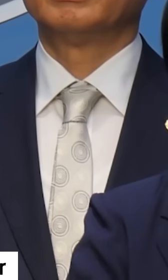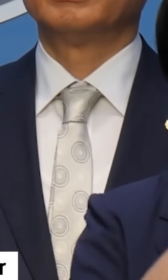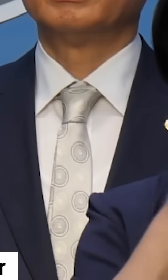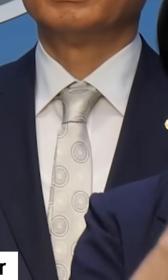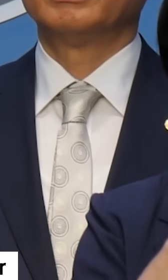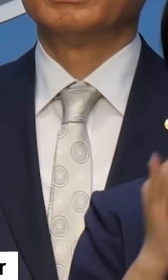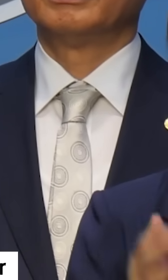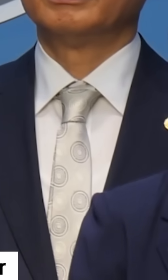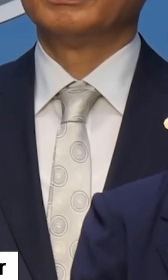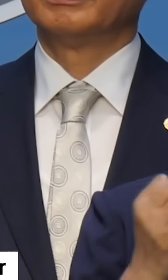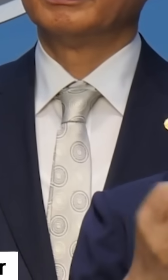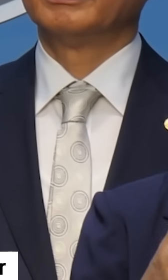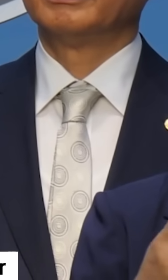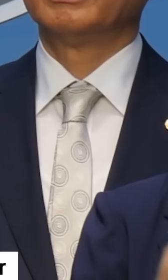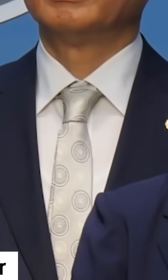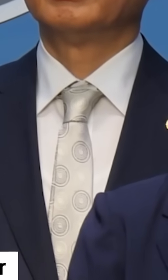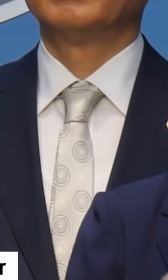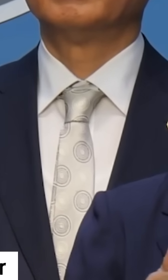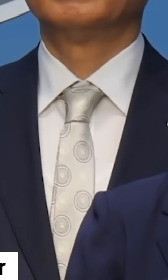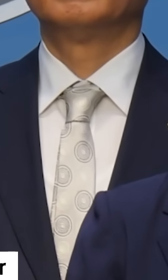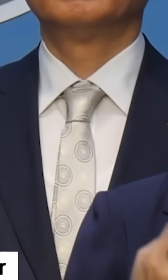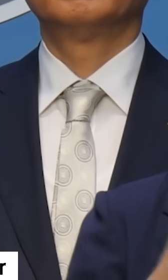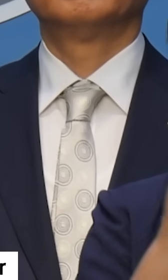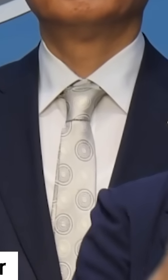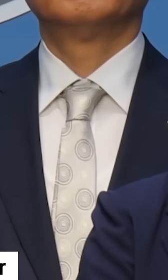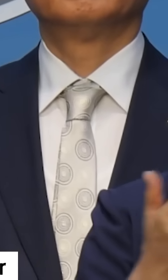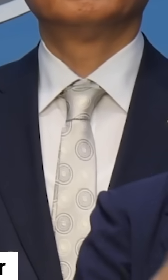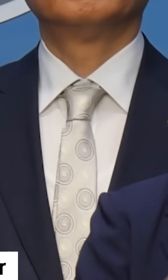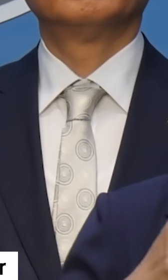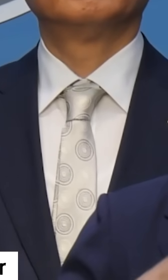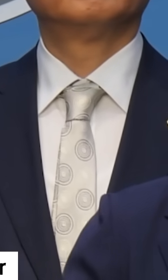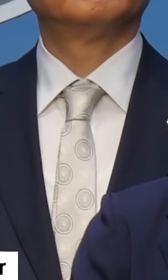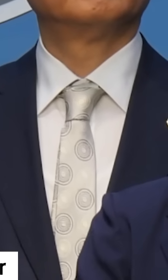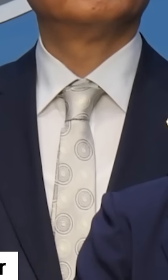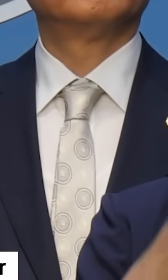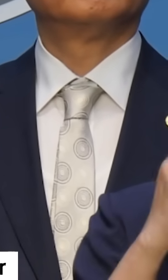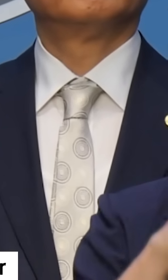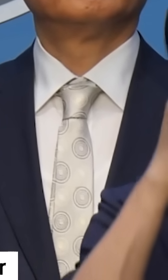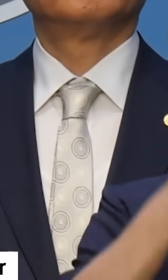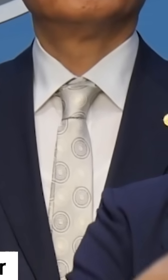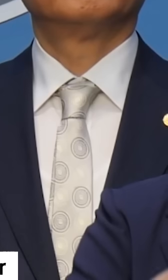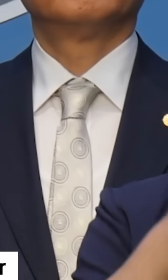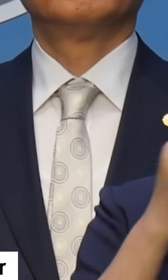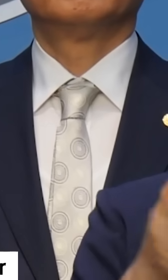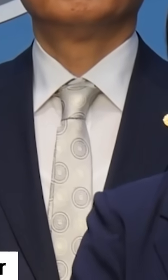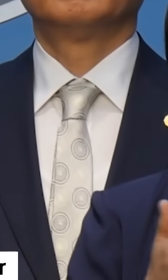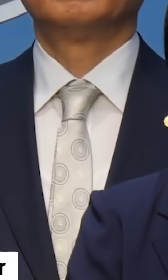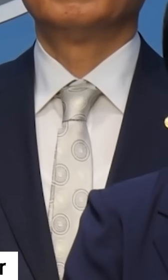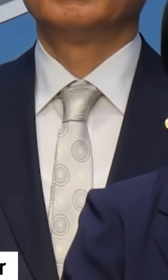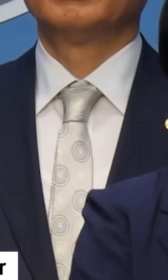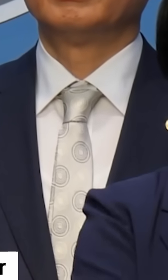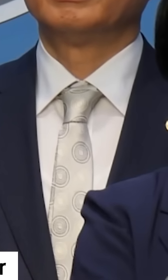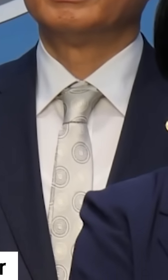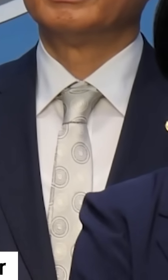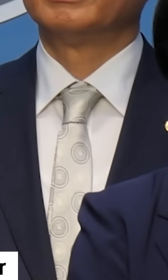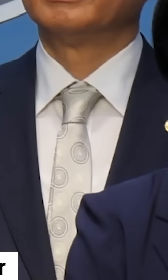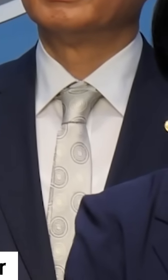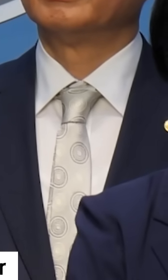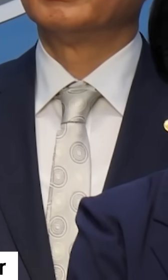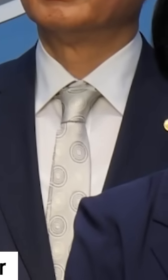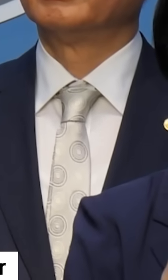모자라서 또다시 고귀한 촛불의 의미를 더럽히고 왜곡하고 있습니다. 대한민국 제1당이,